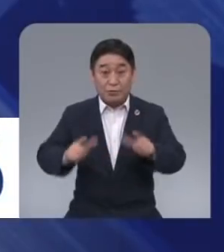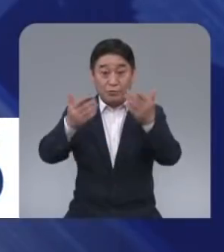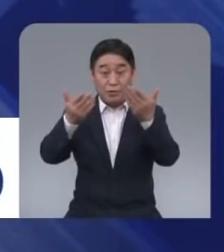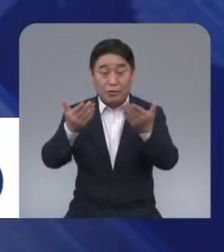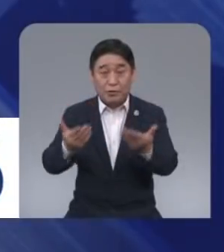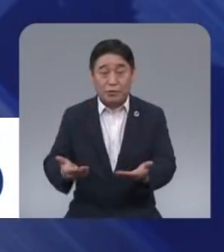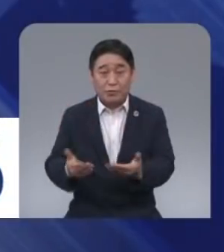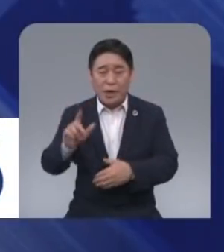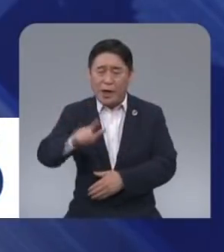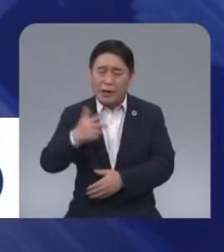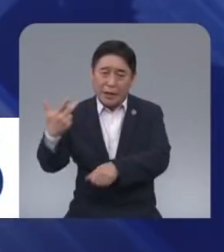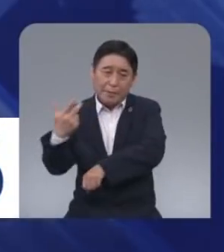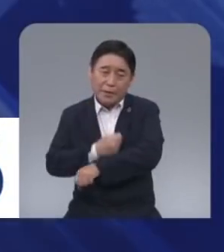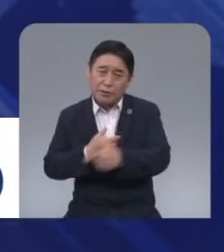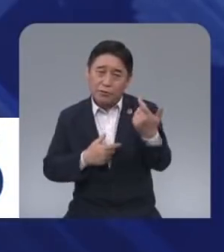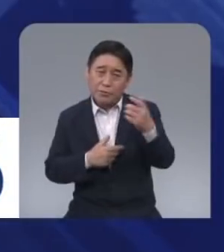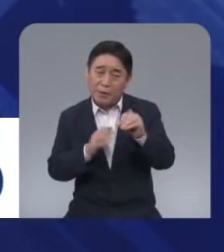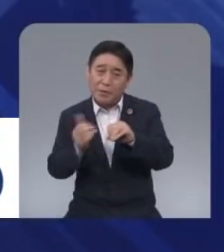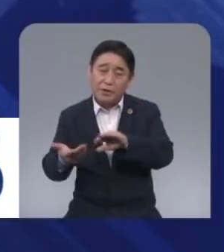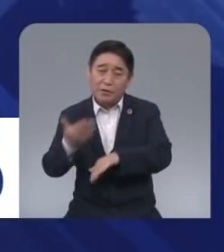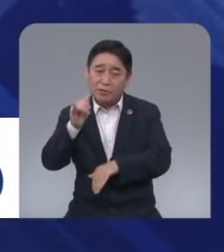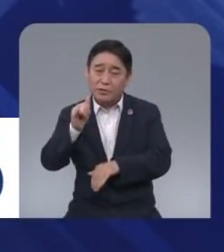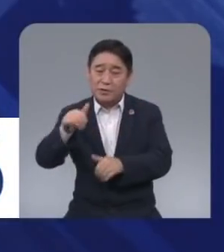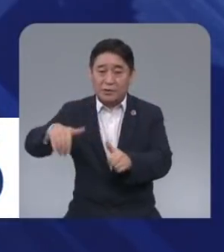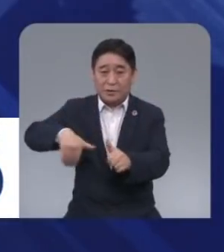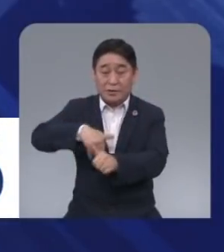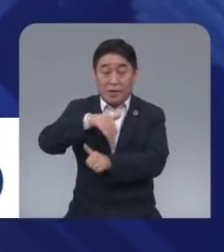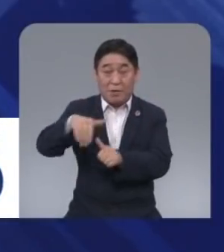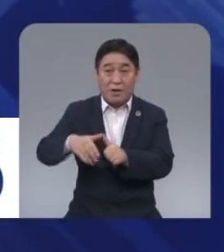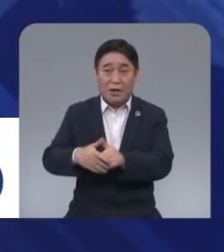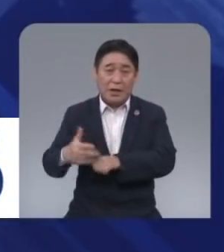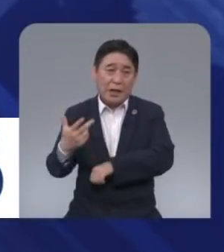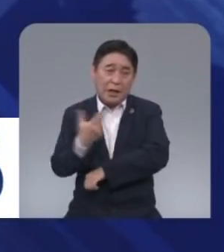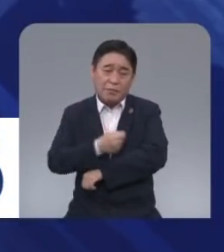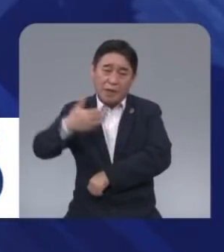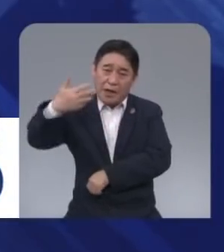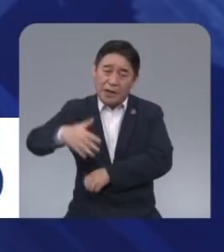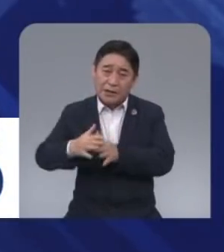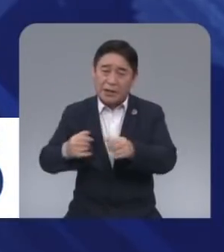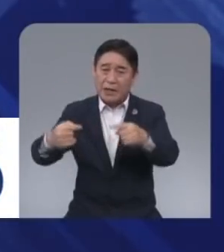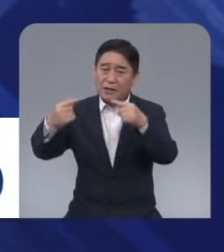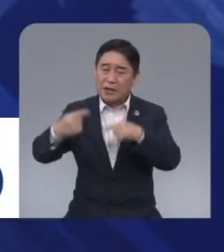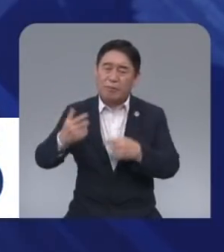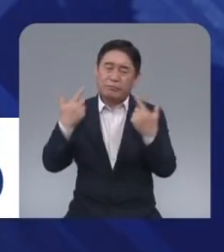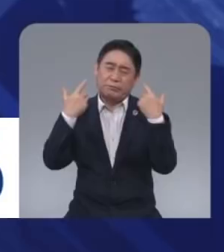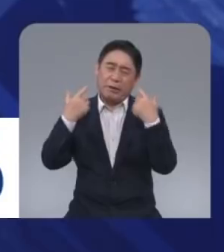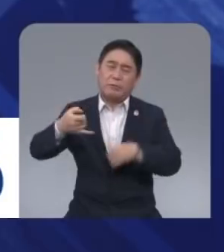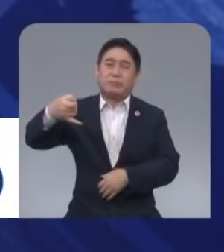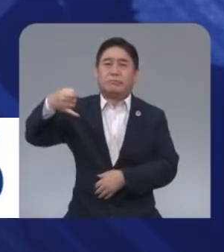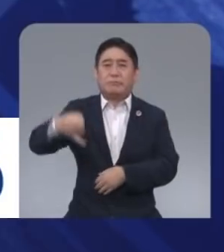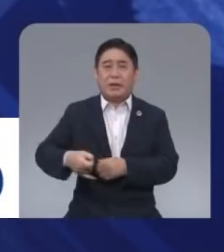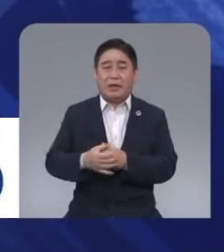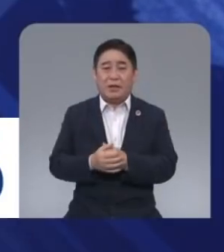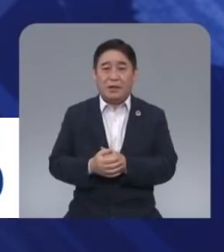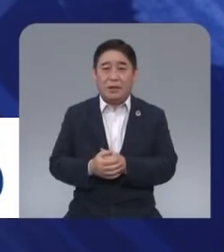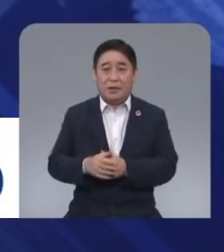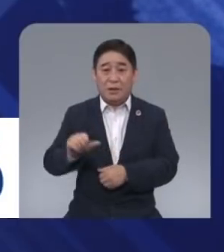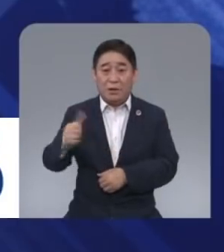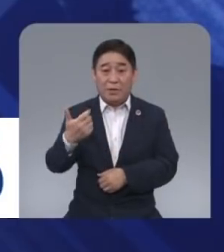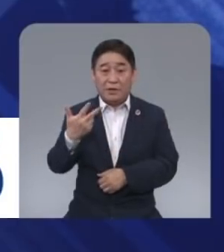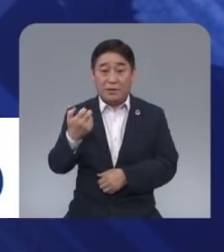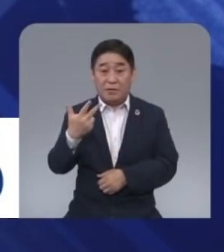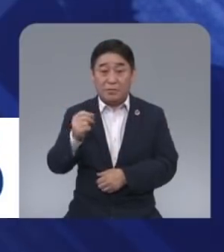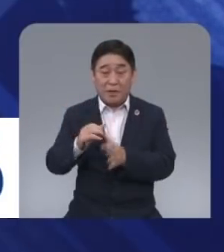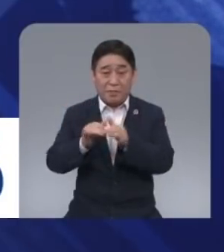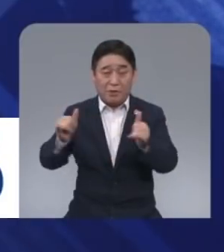자, 하루 동안 백신 접종자가 60만 명을 넘어서기도 하는 상황인데요. 하지만 미접종자들의 참여율은 여전히 저조합니다.